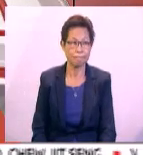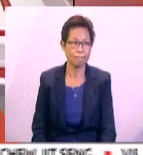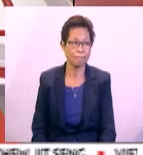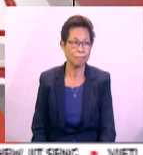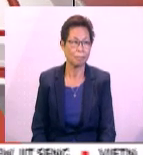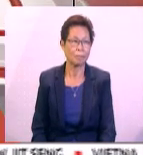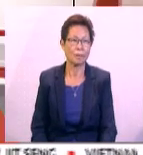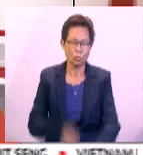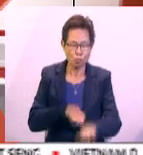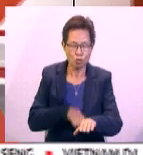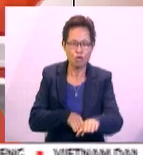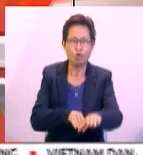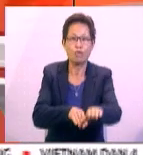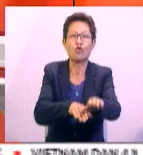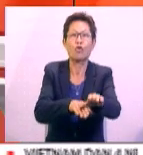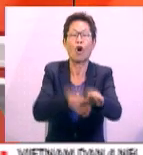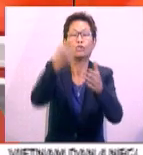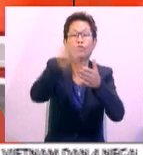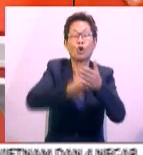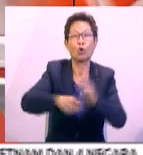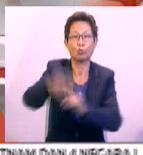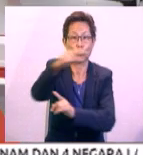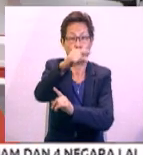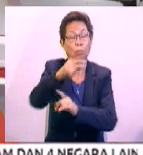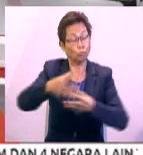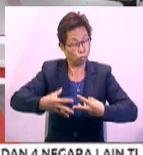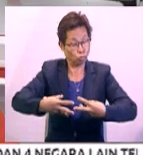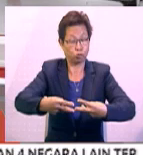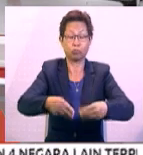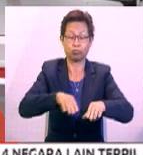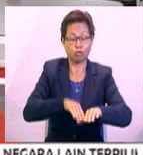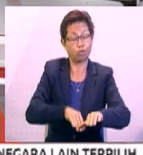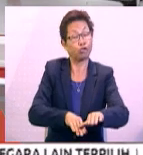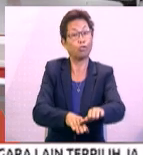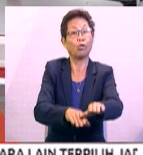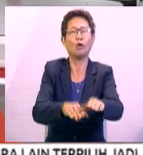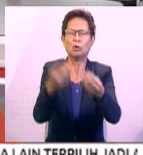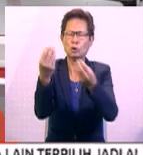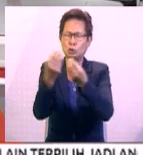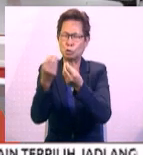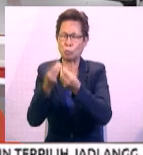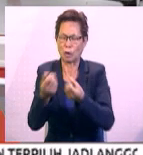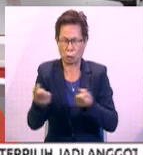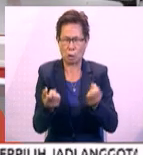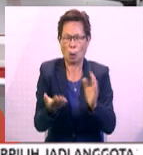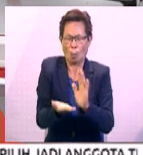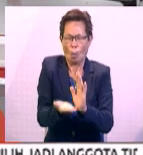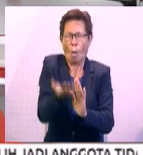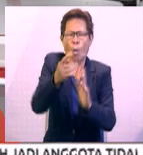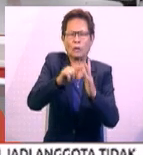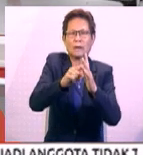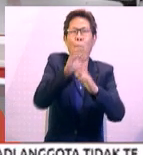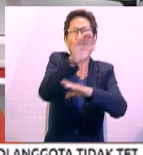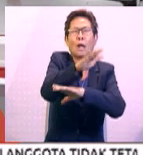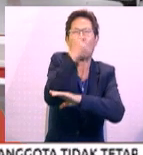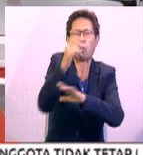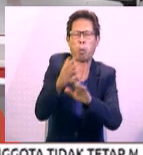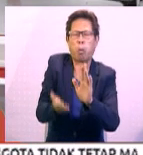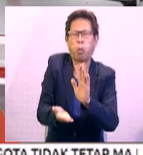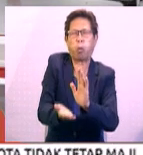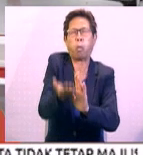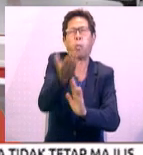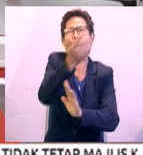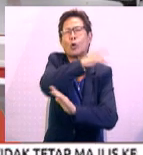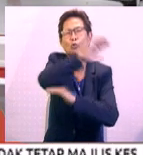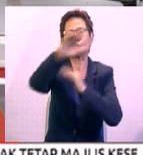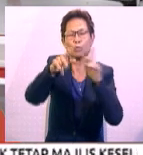Aliran trafik di Plazatul Gombak masih lagi lancar dan terkawal meskipun jumlah kenderaan semakin meningkat sejak petang tadi berikutan anak perantau